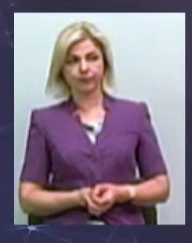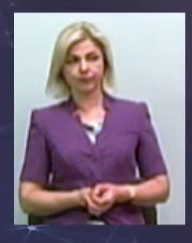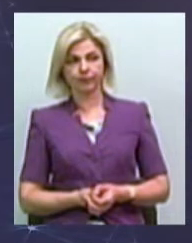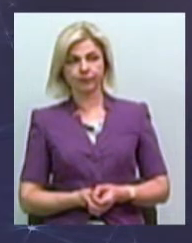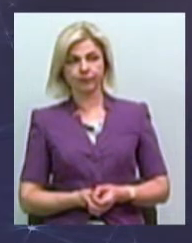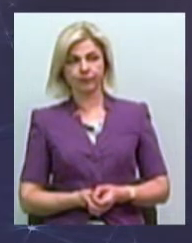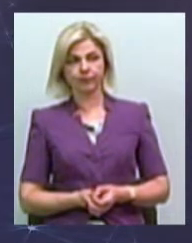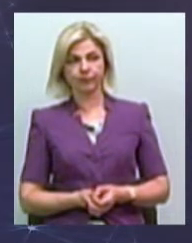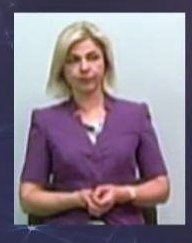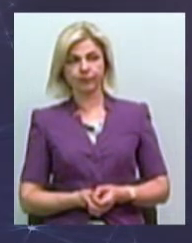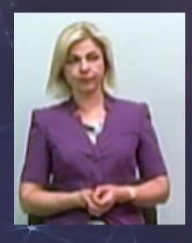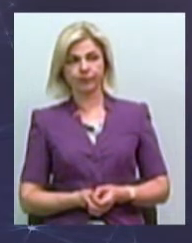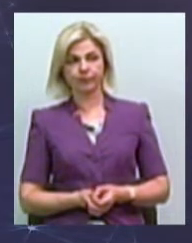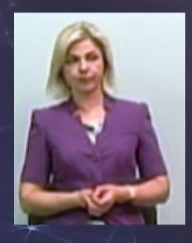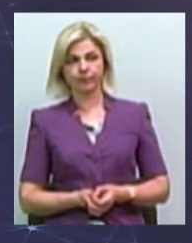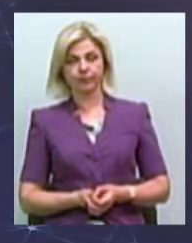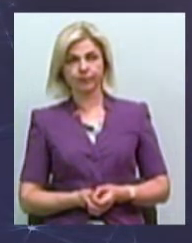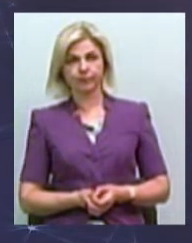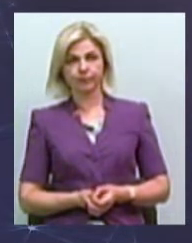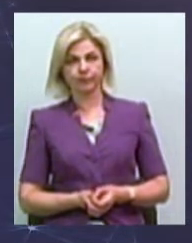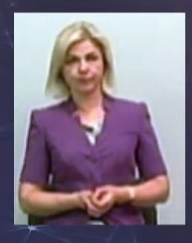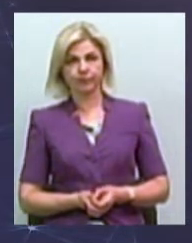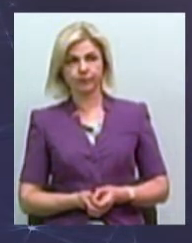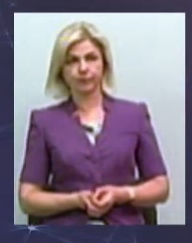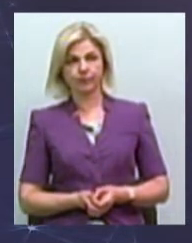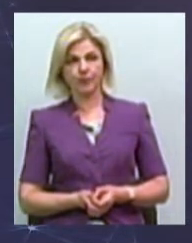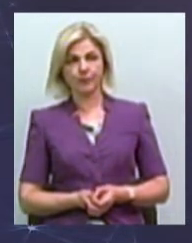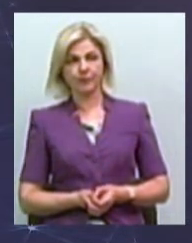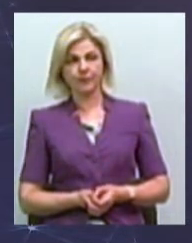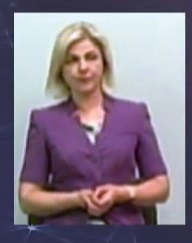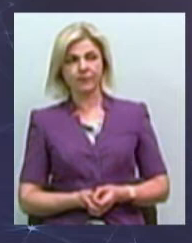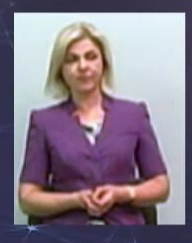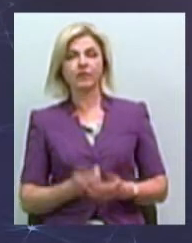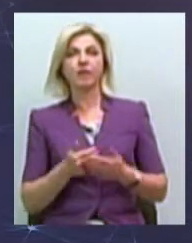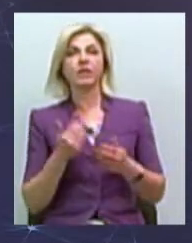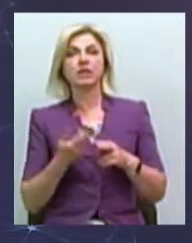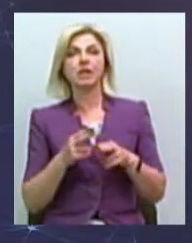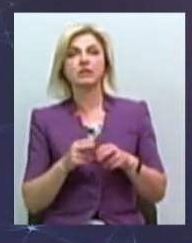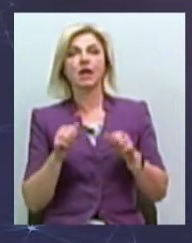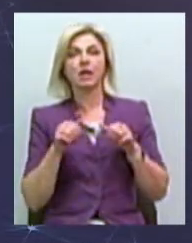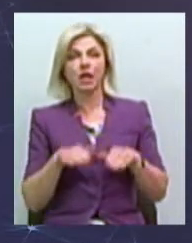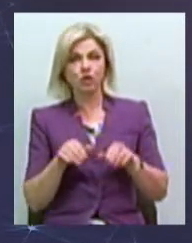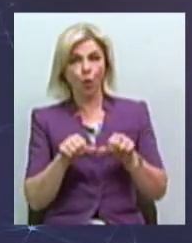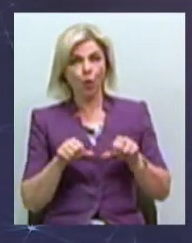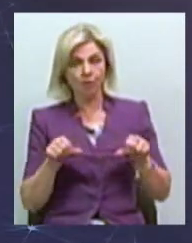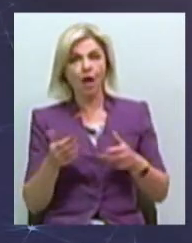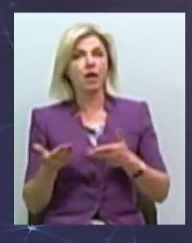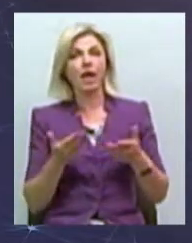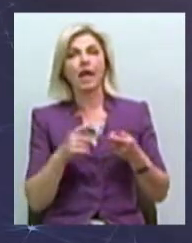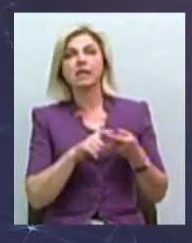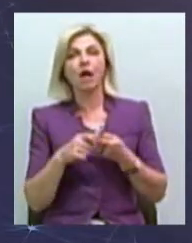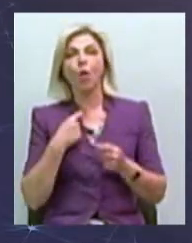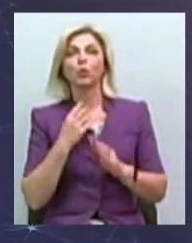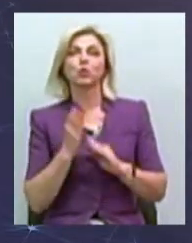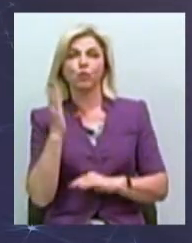місто від цього нічого, зисків ніяких не отримує. Відштовхуючись від цього, від рішення депутатської комісії, які наслідки голосування